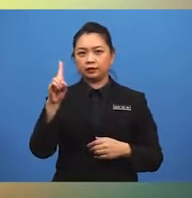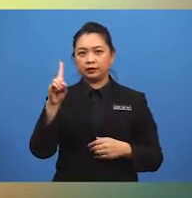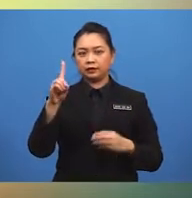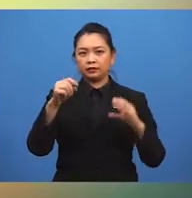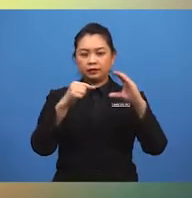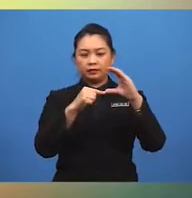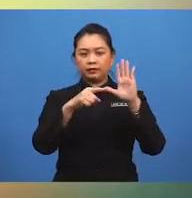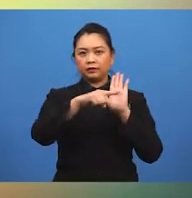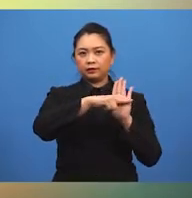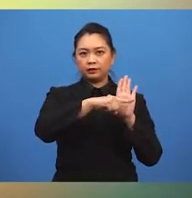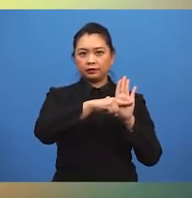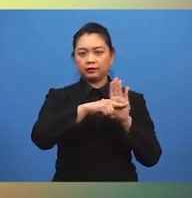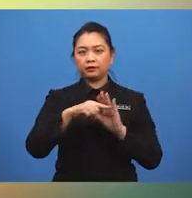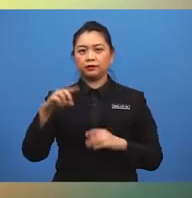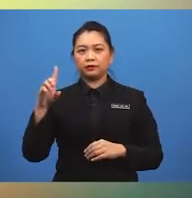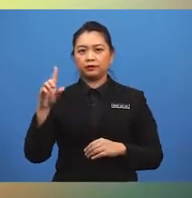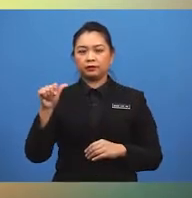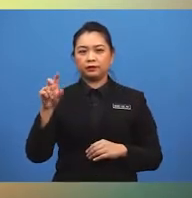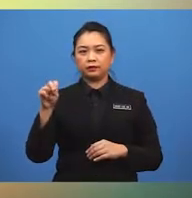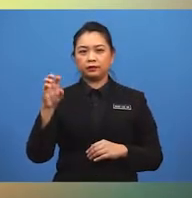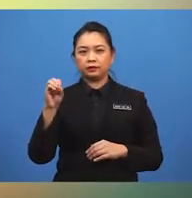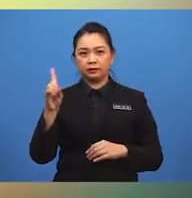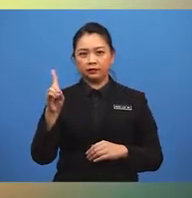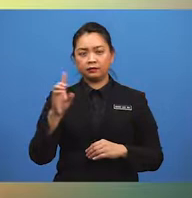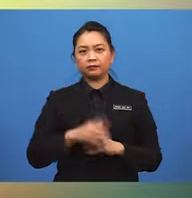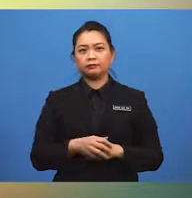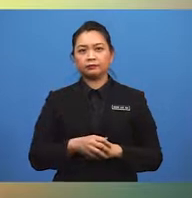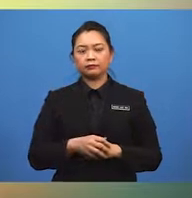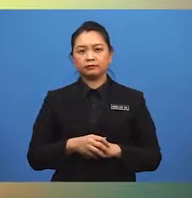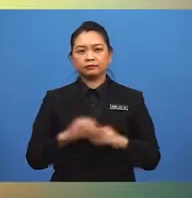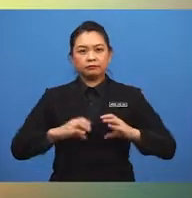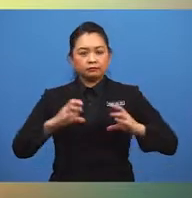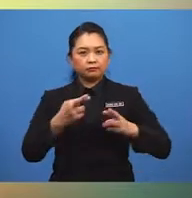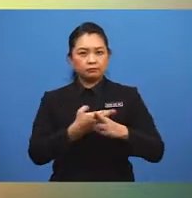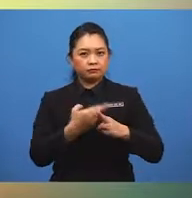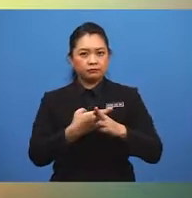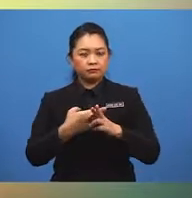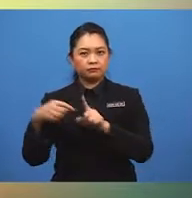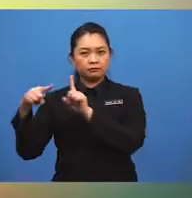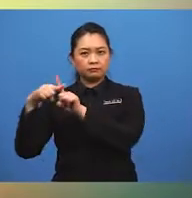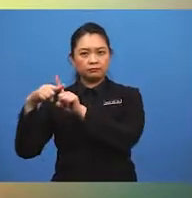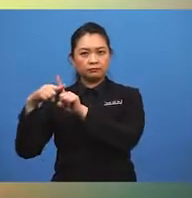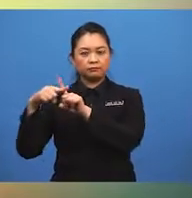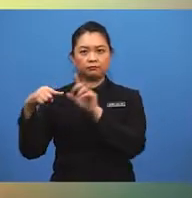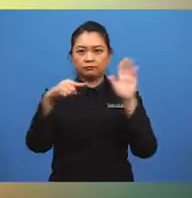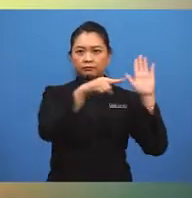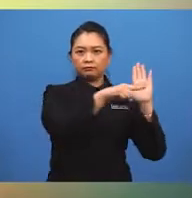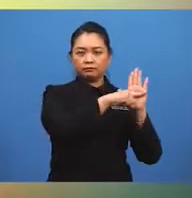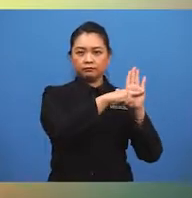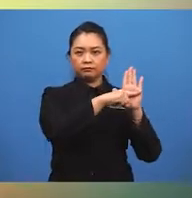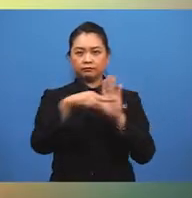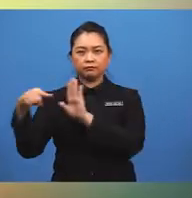manakala terminal negatif bateri disambung kepada anod. Secara ringkas, positif kepada